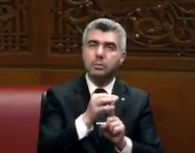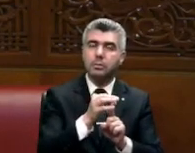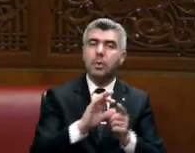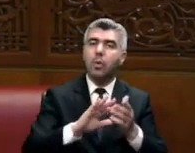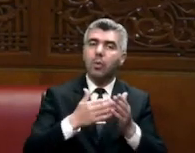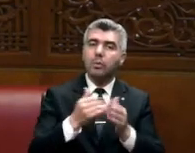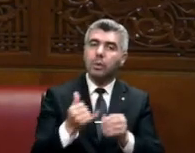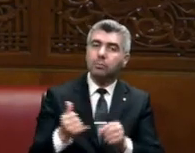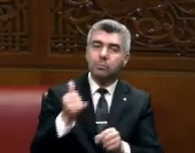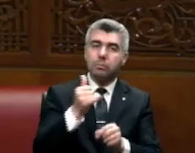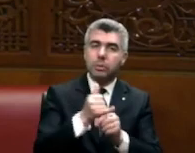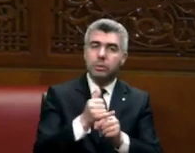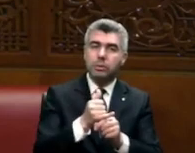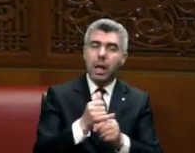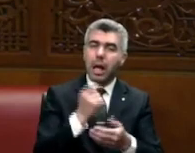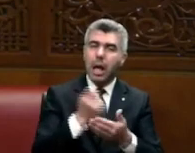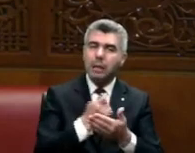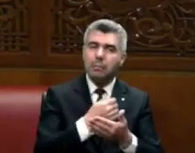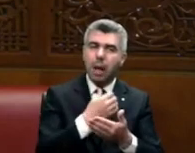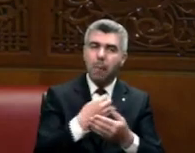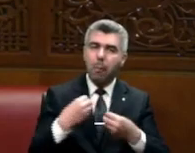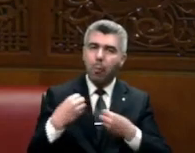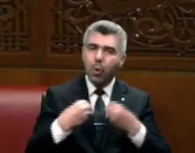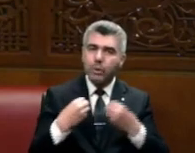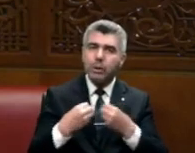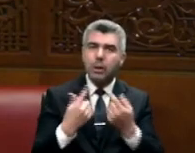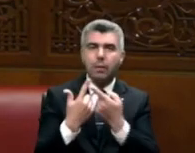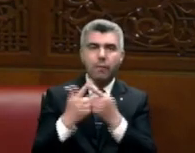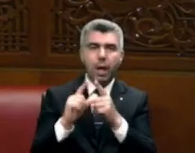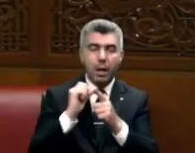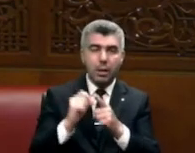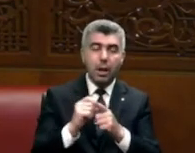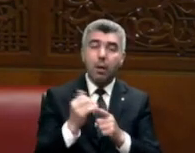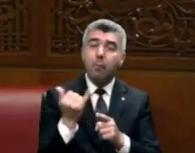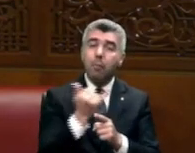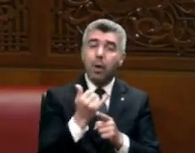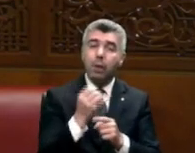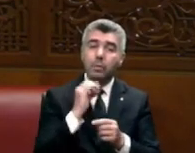المنظومة التعيين في المناصب العليا لأن عندها أهمية بالغة في